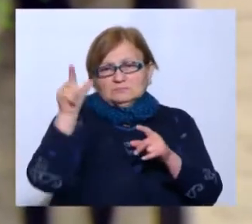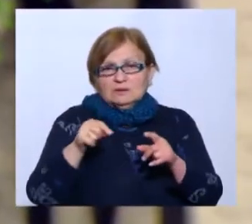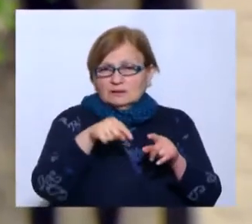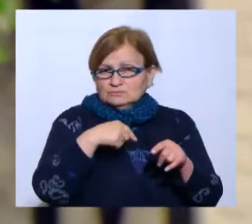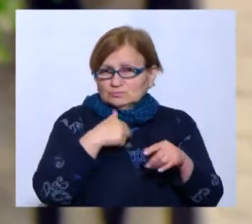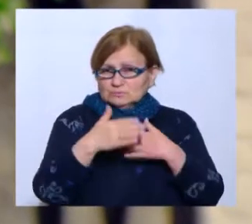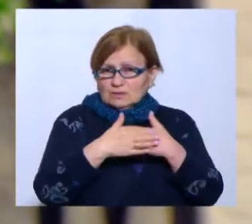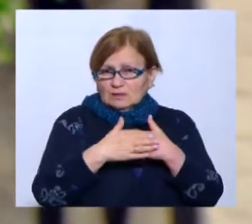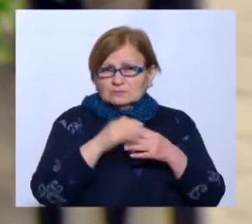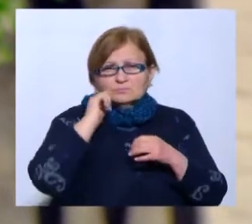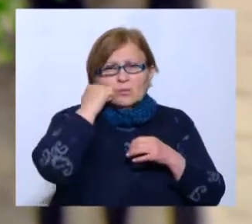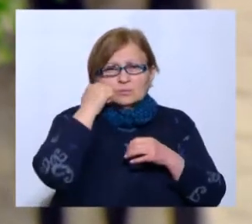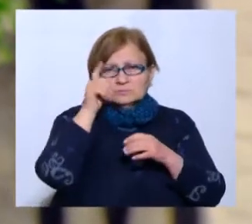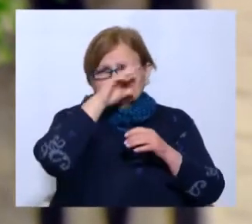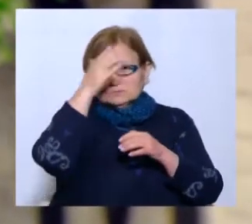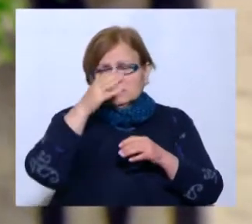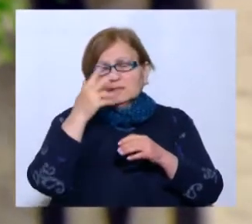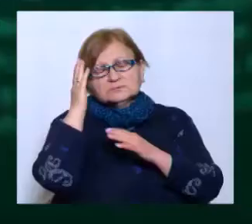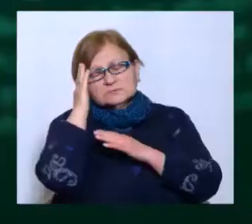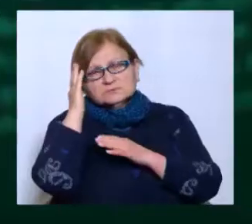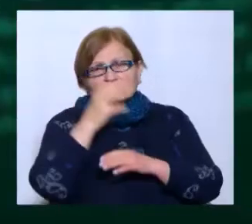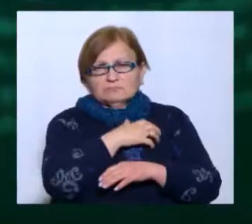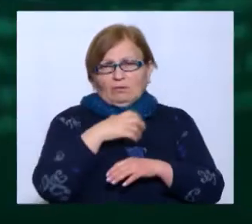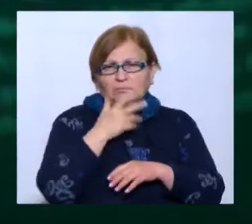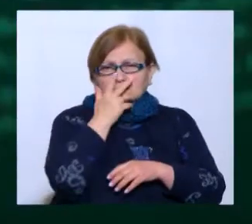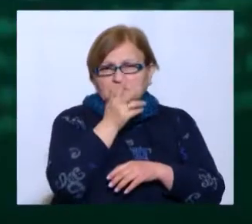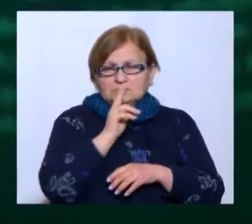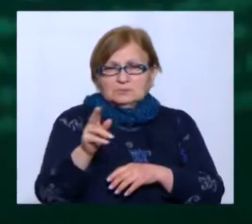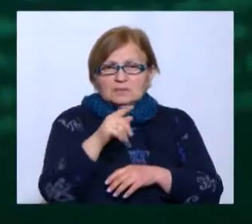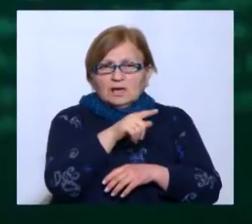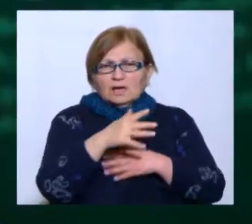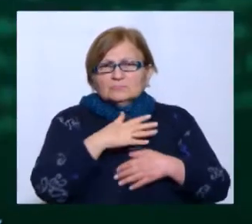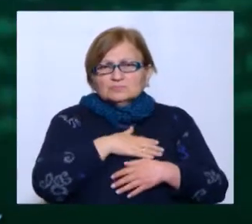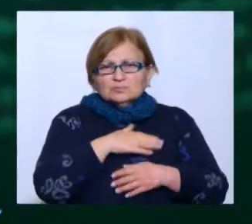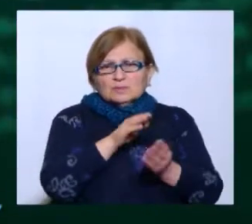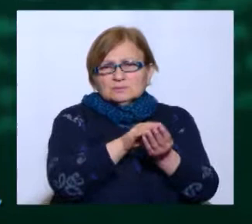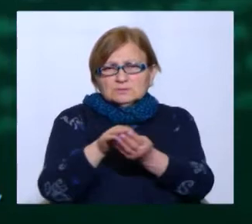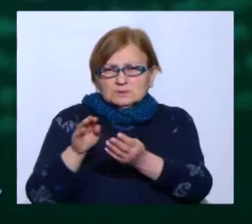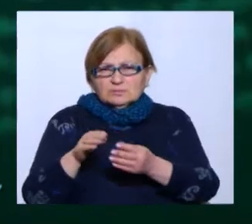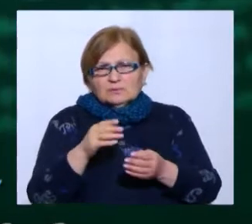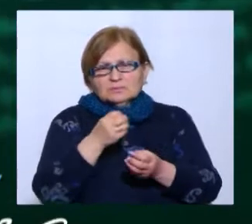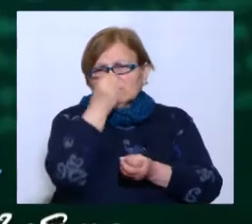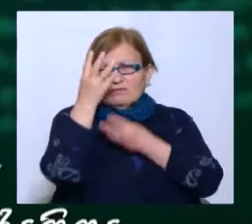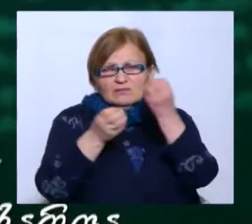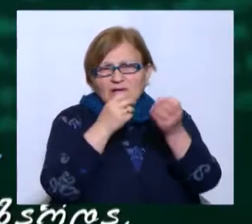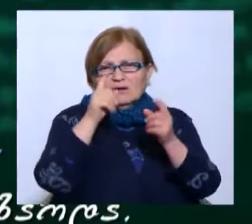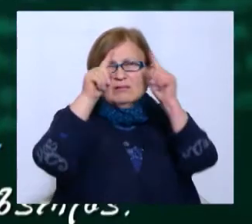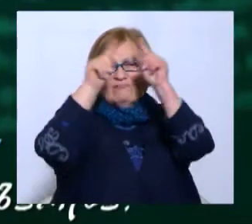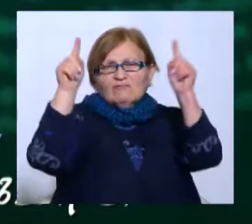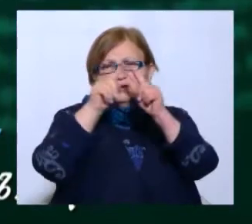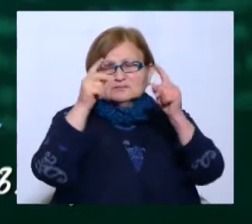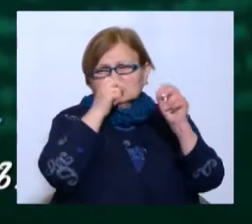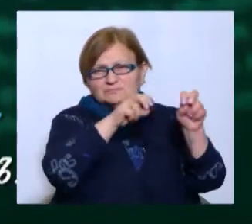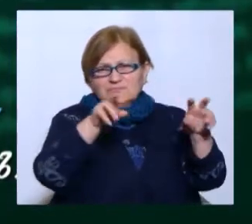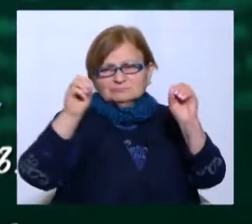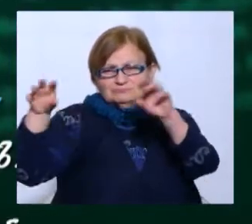ჩემს ახლოს მუხუცის ლანს ძინავს მეფურ ძილით, აქ მწუხარე სასაფლაოს ვარდით და გვირილით ეფინება ვარსკვლავების კრთომა